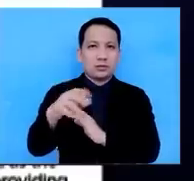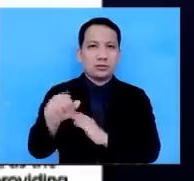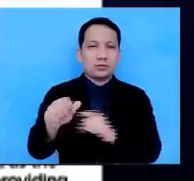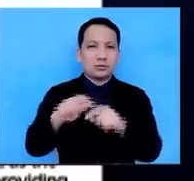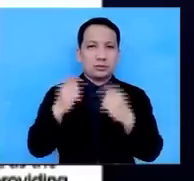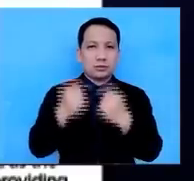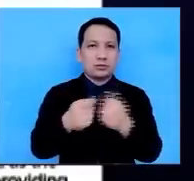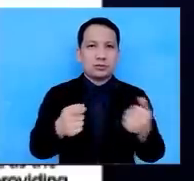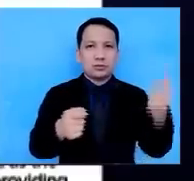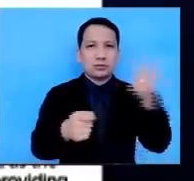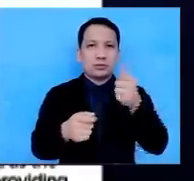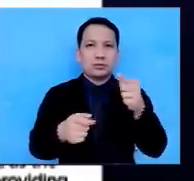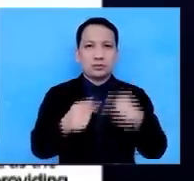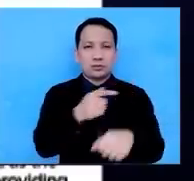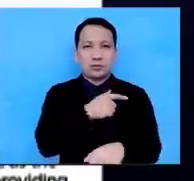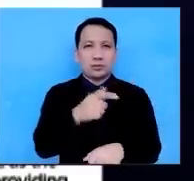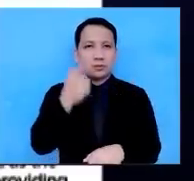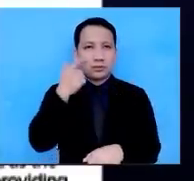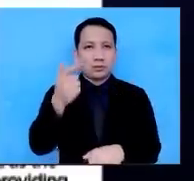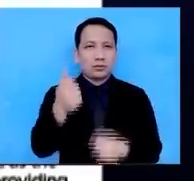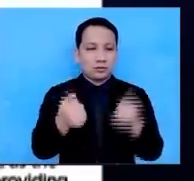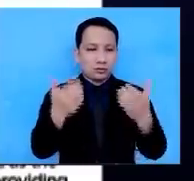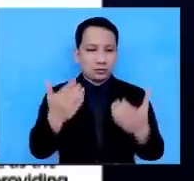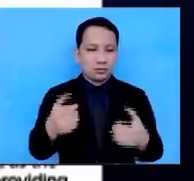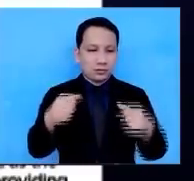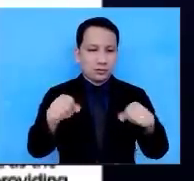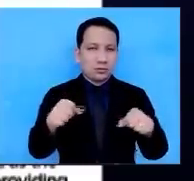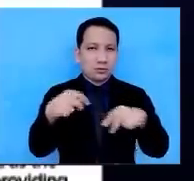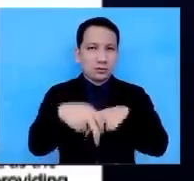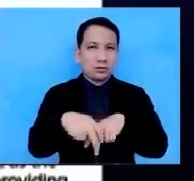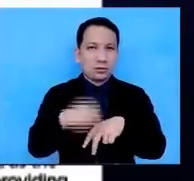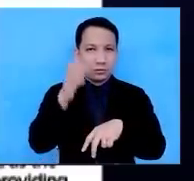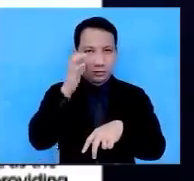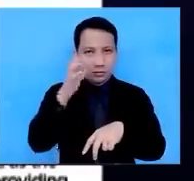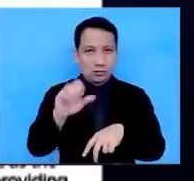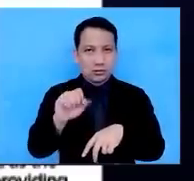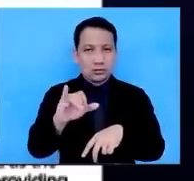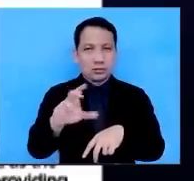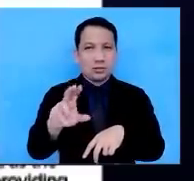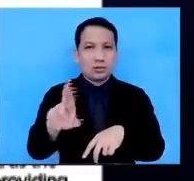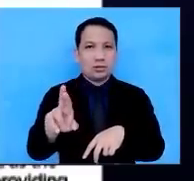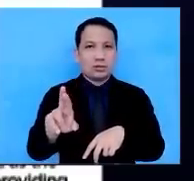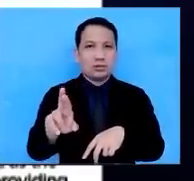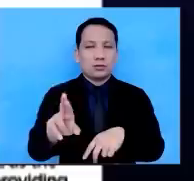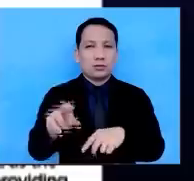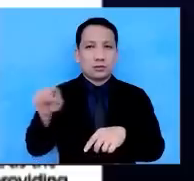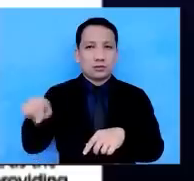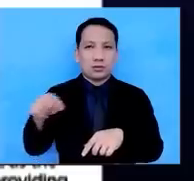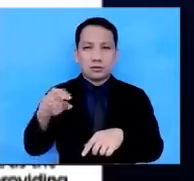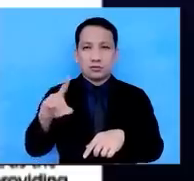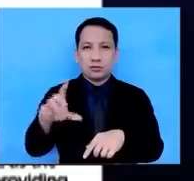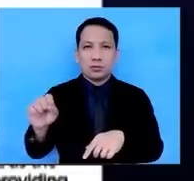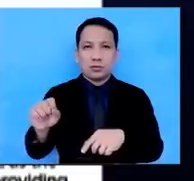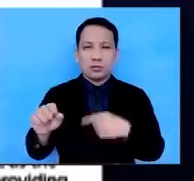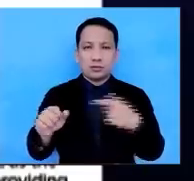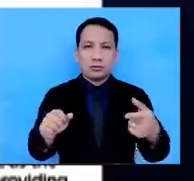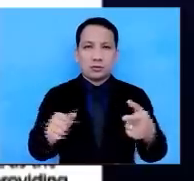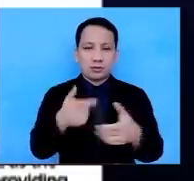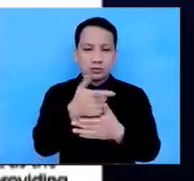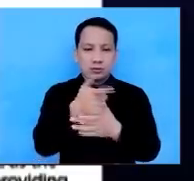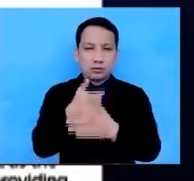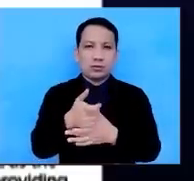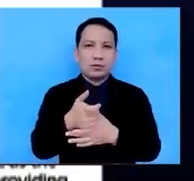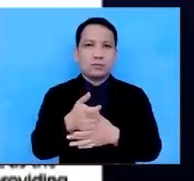Sergeant Gilbert Plaza. Driver ng motor si Corporal Adrian Cachero. Striker ang isang Noel Hapitan. At gunman si